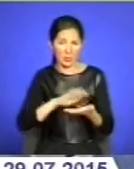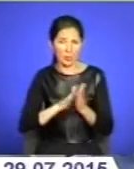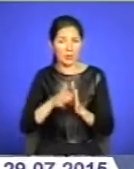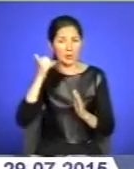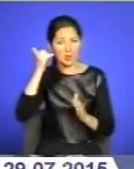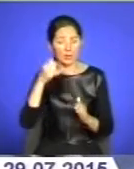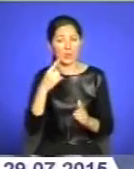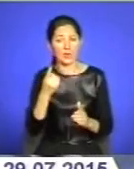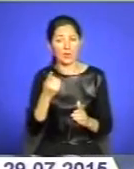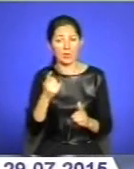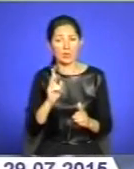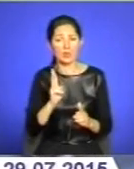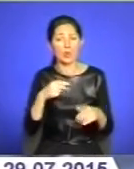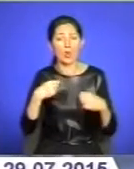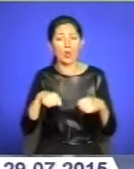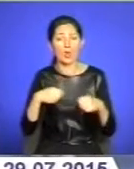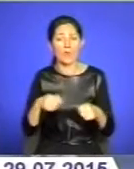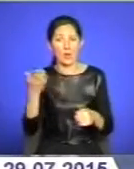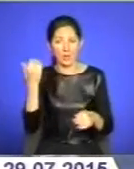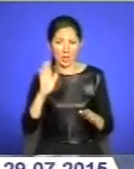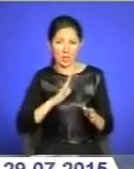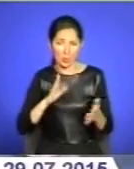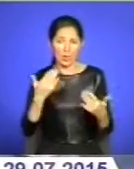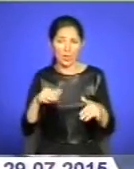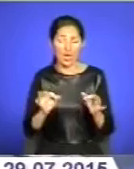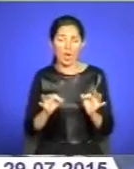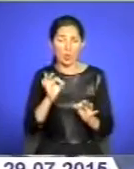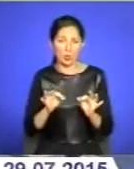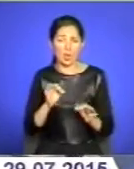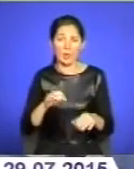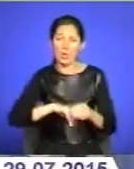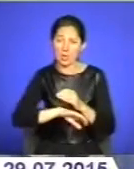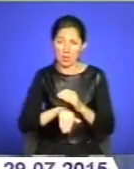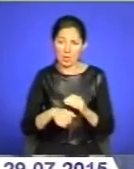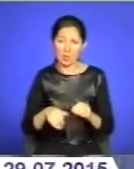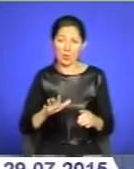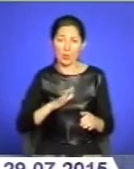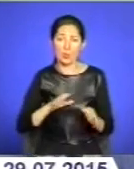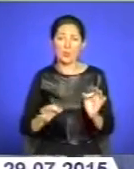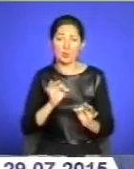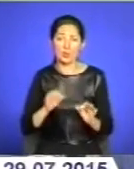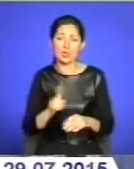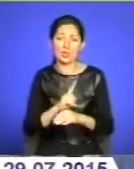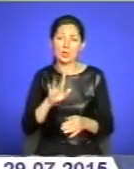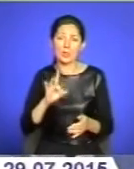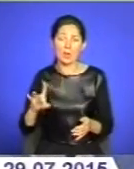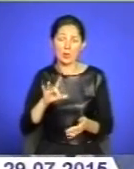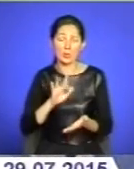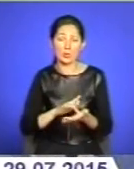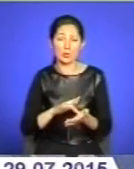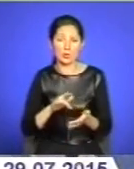раніше судимий за крадіжки в місті Тернопіль, був засуджений Тернопільським міськрайонним судом. Інший